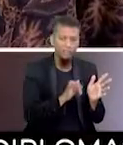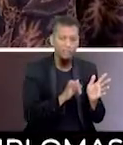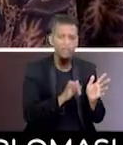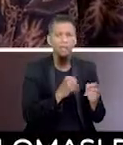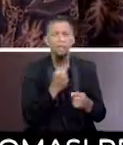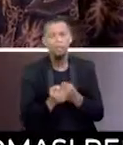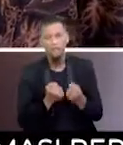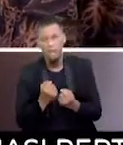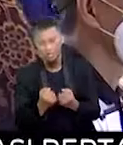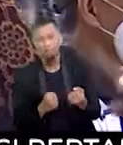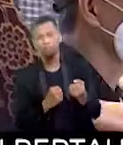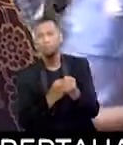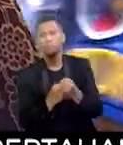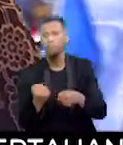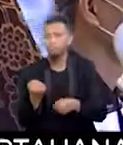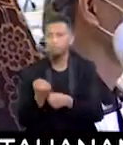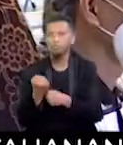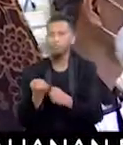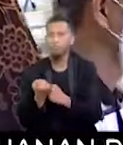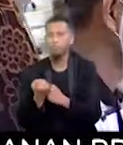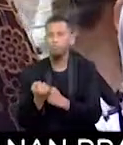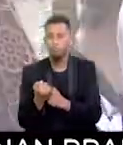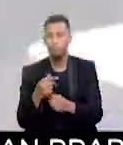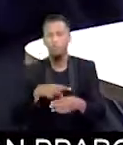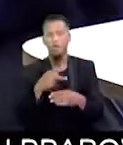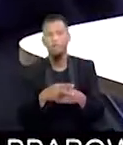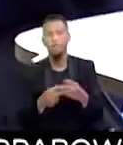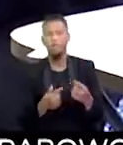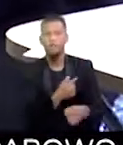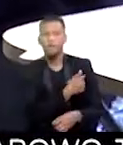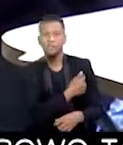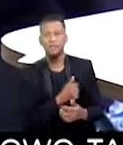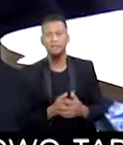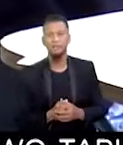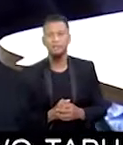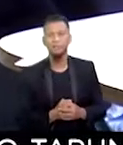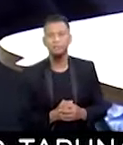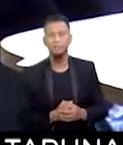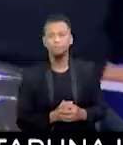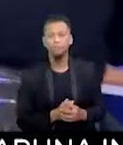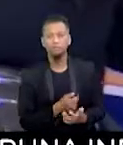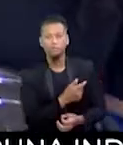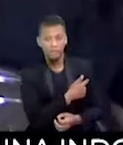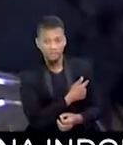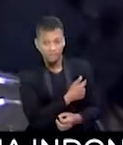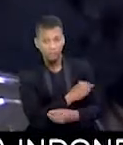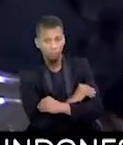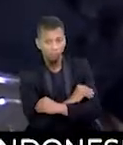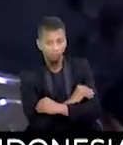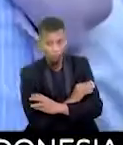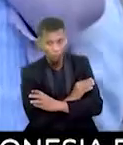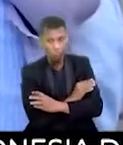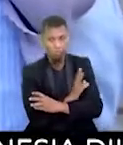kegiatan vaksin yang berada di kampus Trilogi ini. Masyarakat yang sudah divaksin booster diminta tetap menjalankan